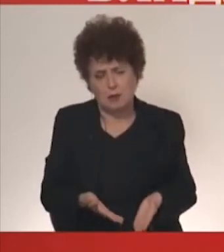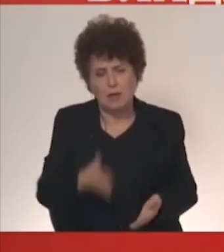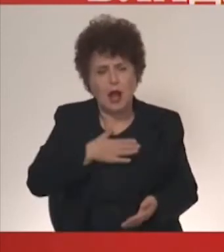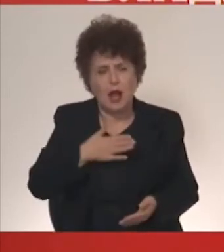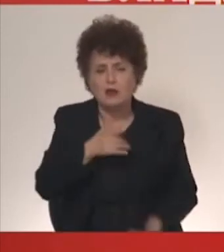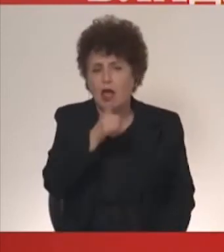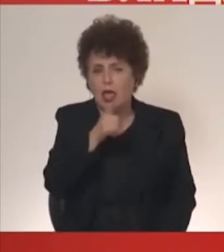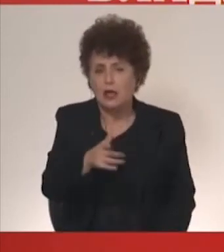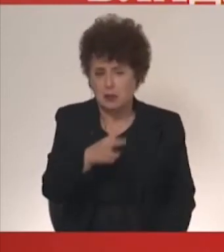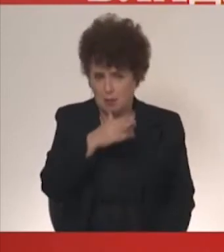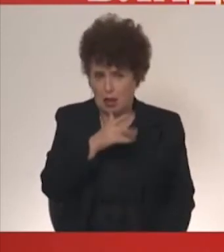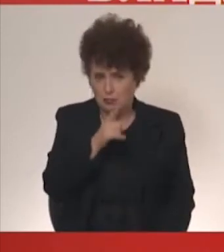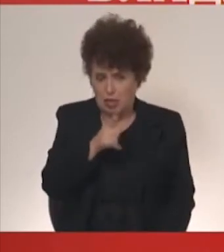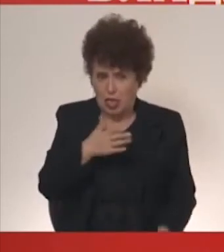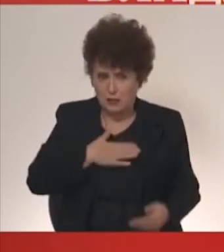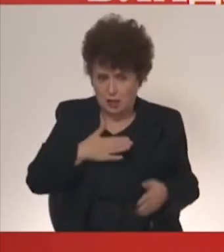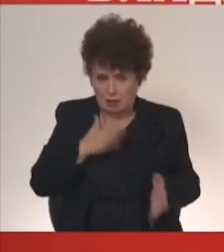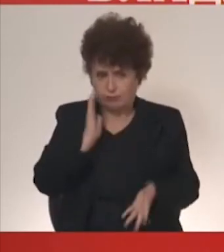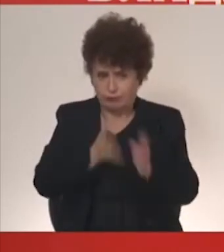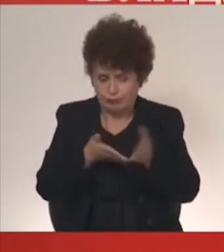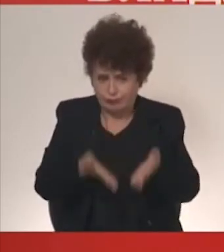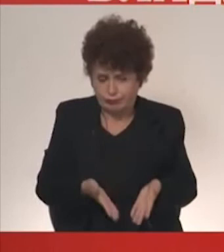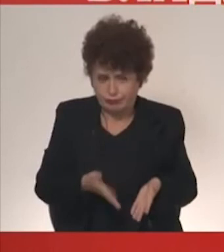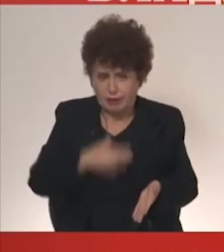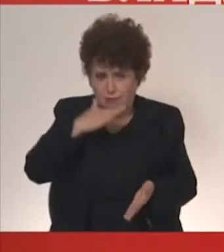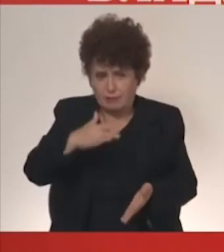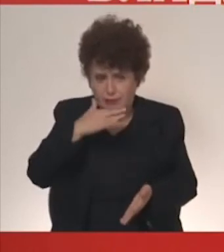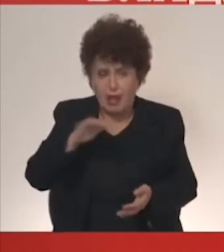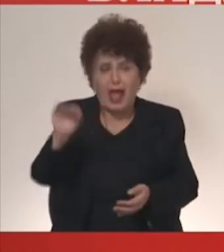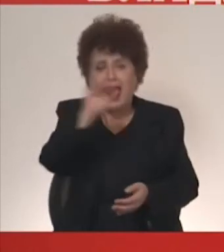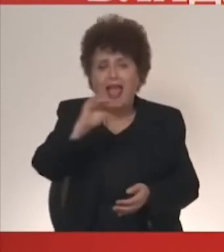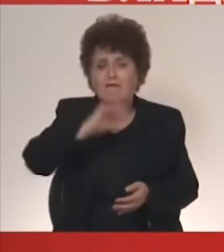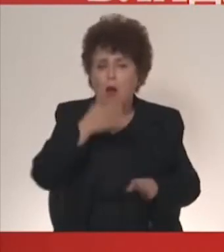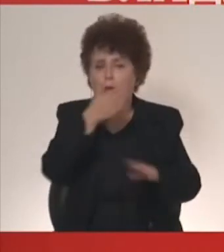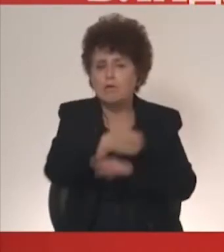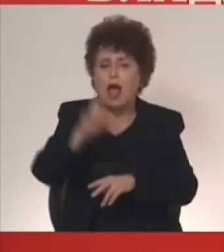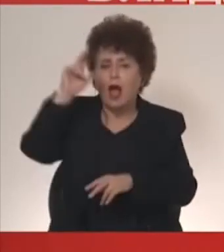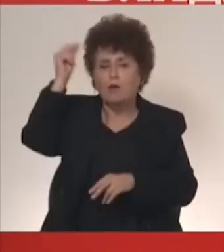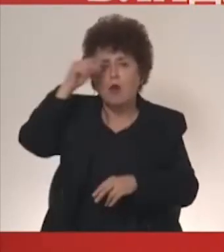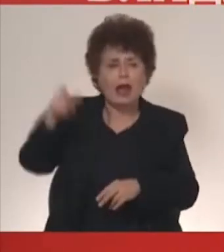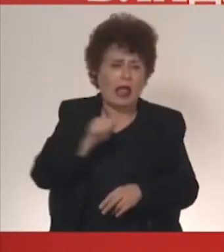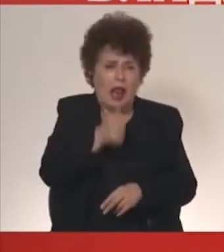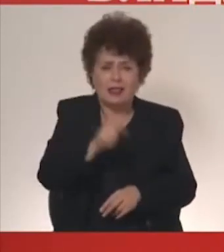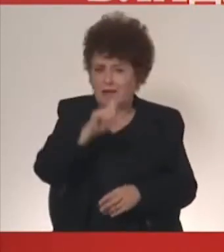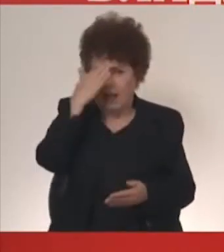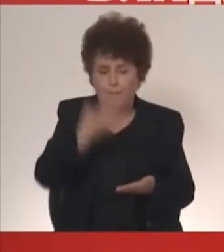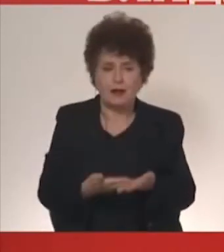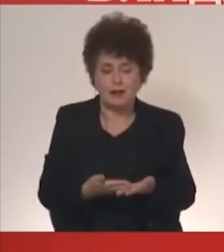bërë shumë të vështirë dialogun e sinqertë. Ky është problemi kryesor në këtë moment. Këto komente u bën gjatë nënshkrimit të